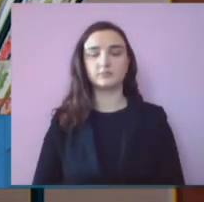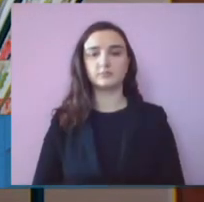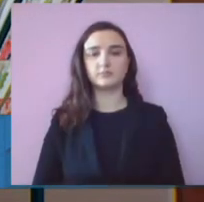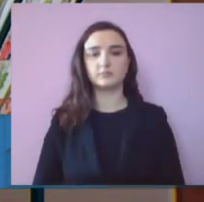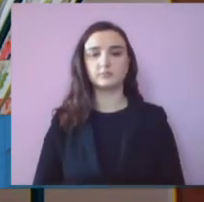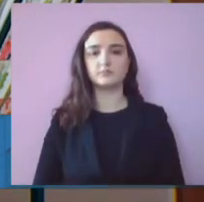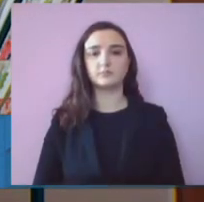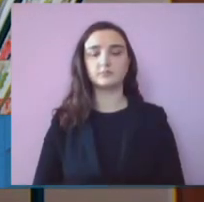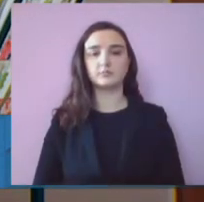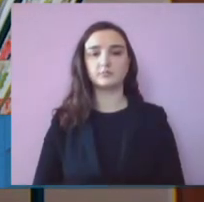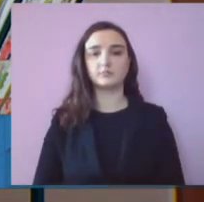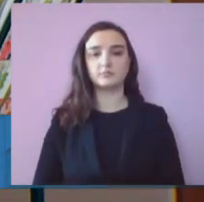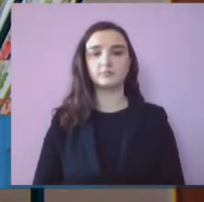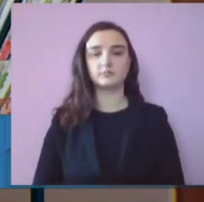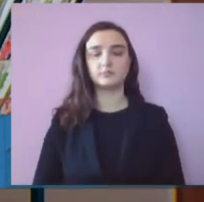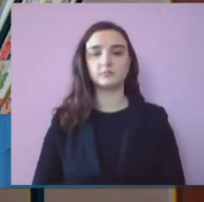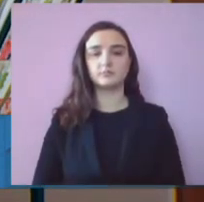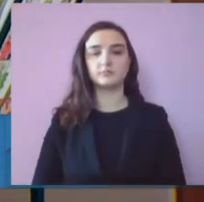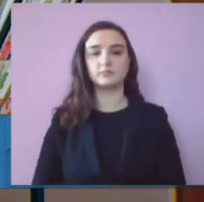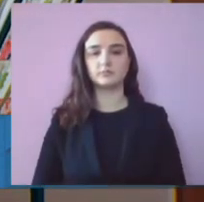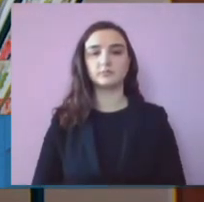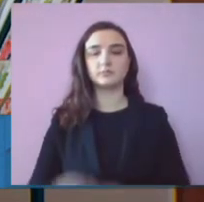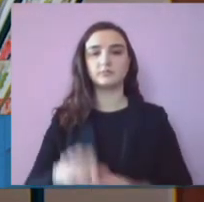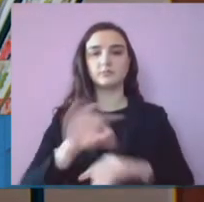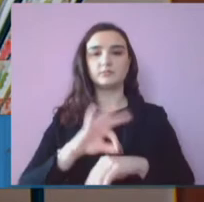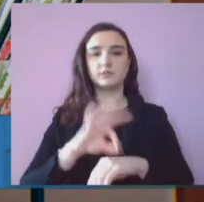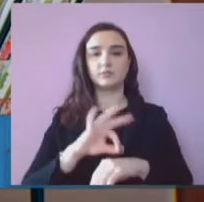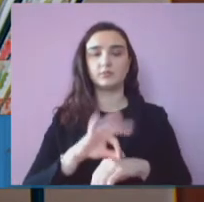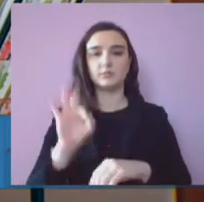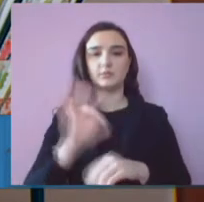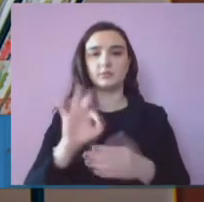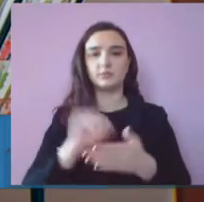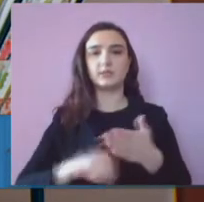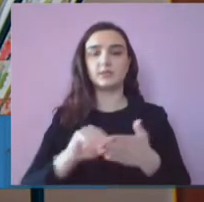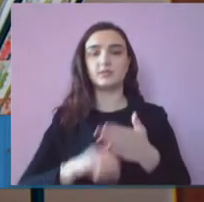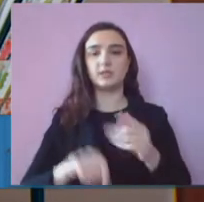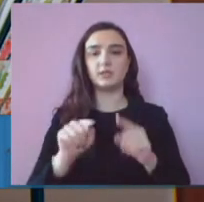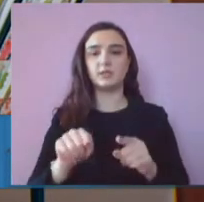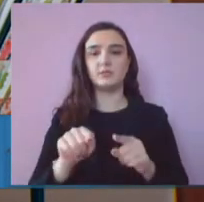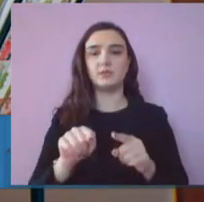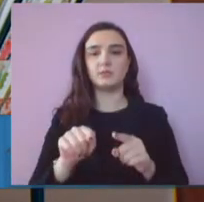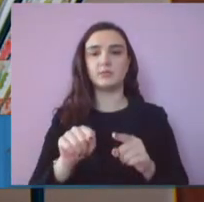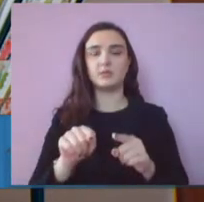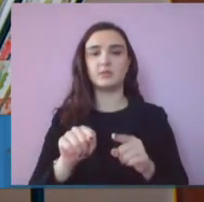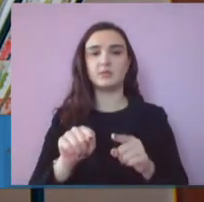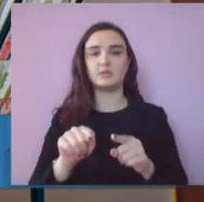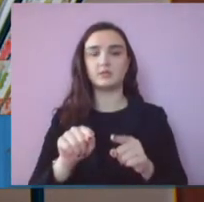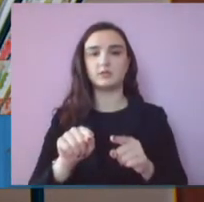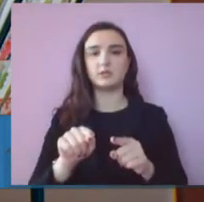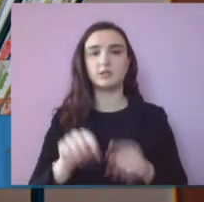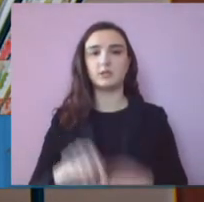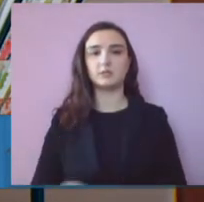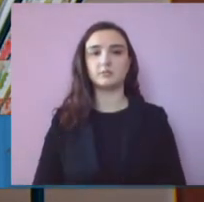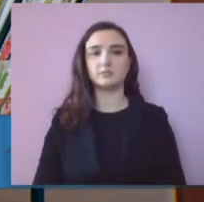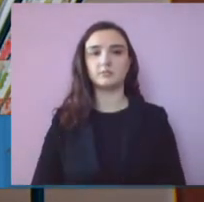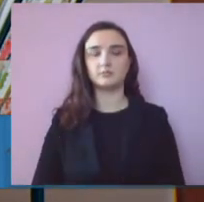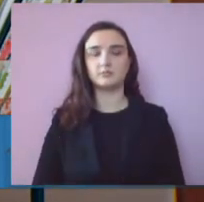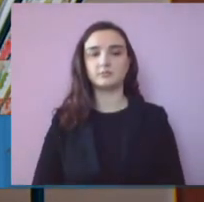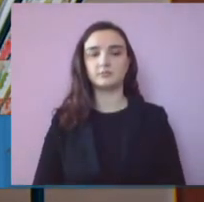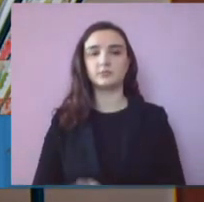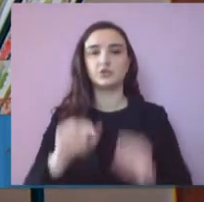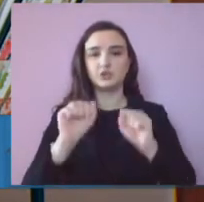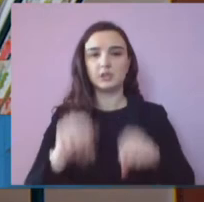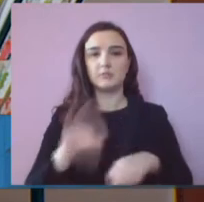შეწყდეს ფარისებრი ჯირკვლის ავადმყოფობათა გამო დანიშნული მკურნალობა და ყოველგვარი ცვლილება, რომელიც შეიძლება